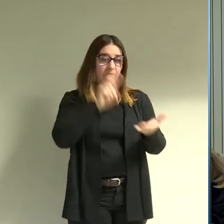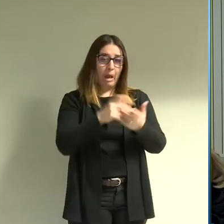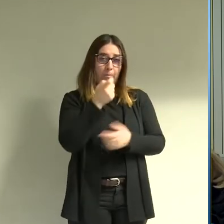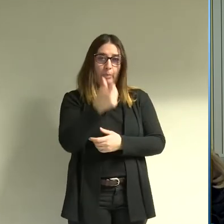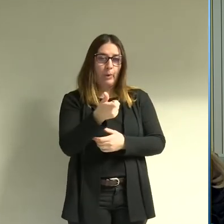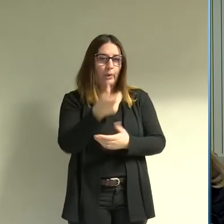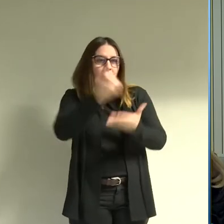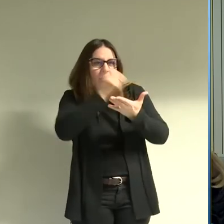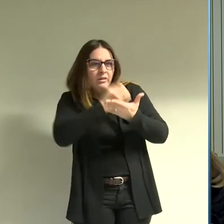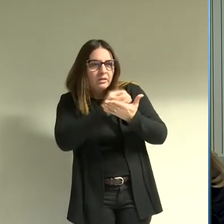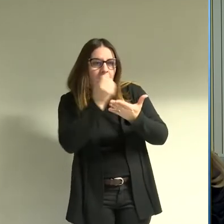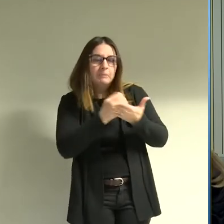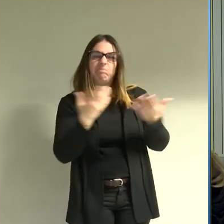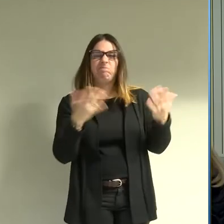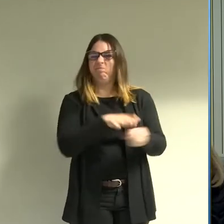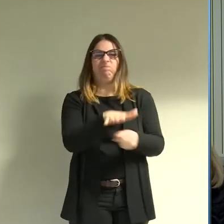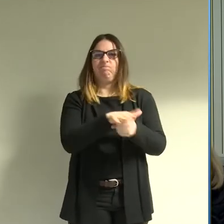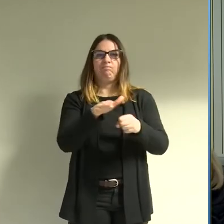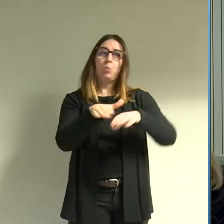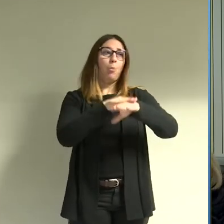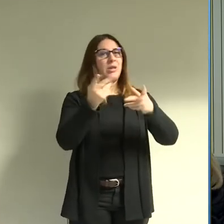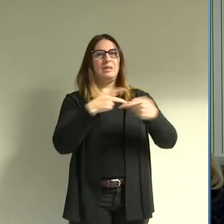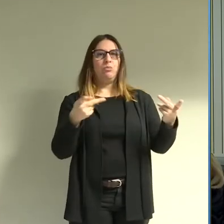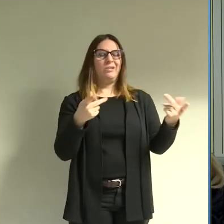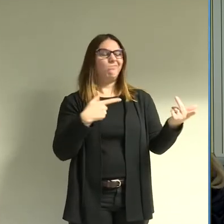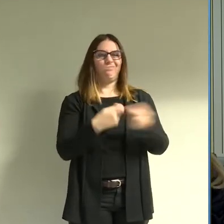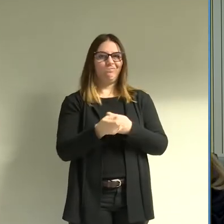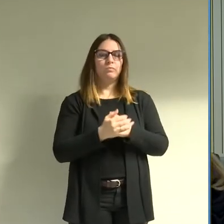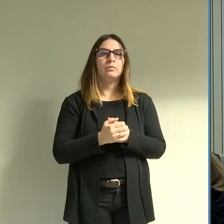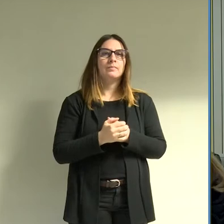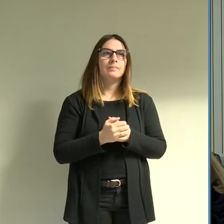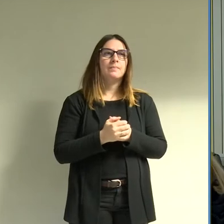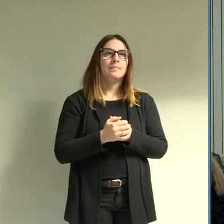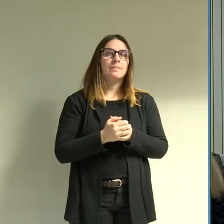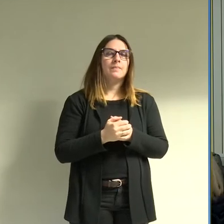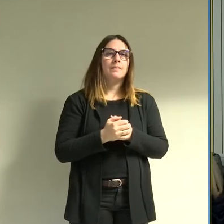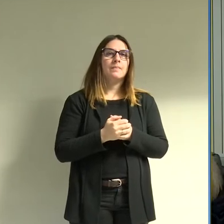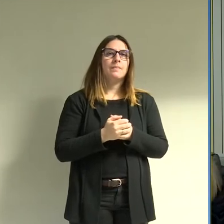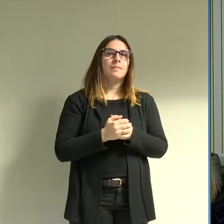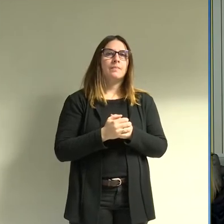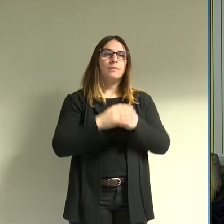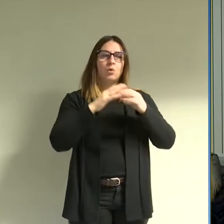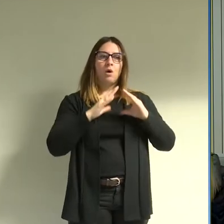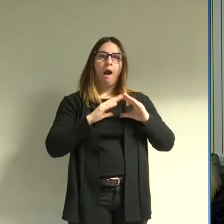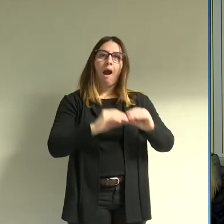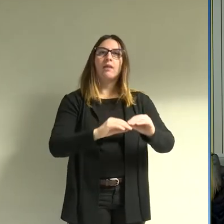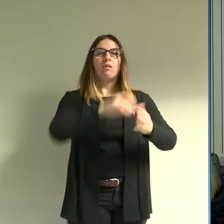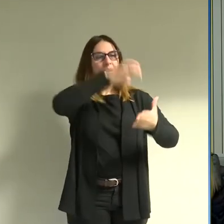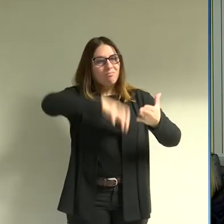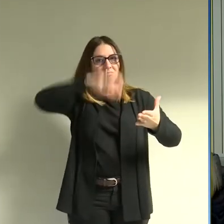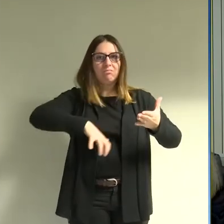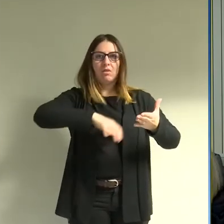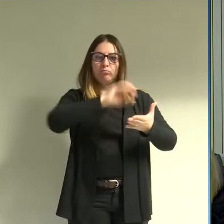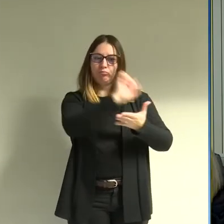pas pour alimenter des politiques publiques aussi la rédaction d'actes du forum devrait ainsi favoriser une